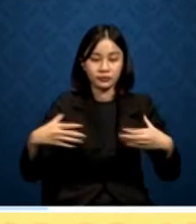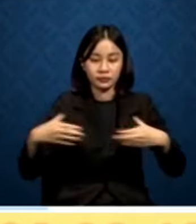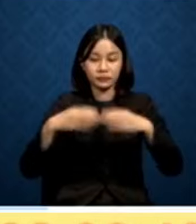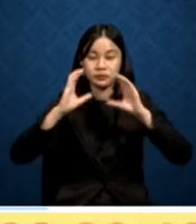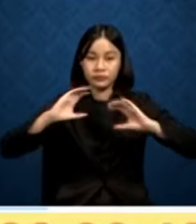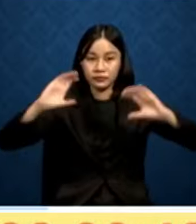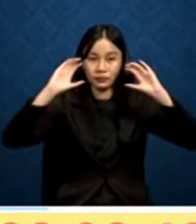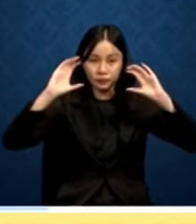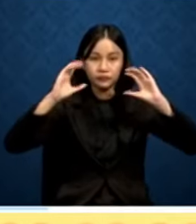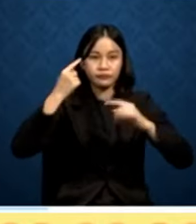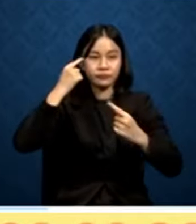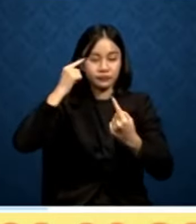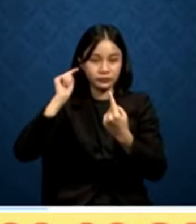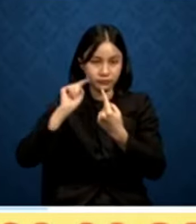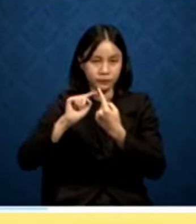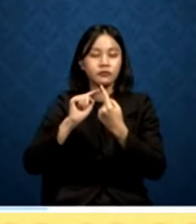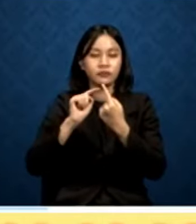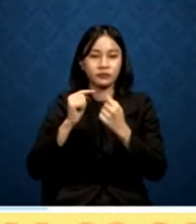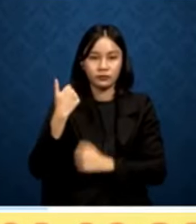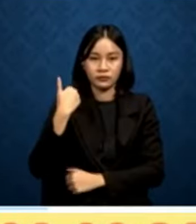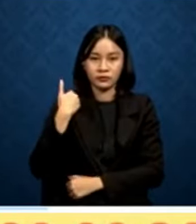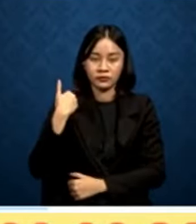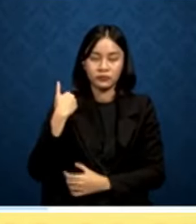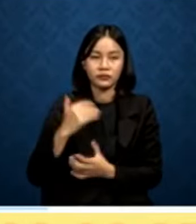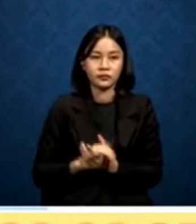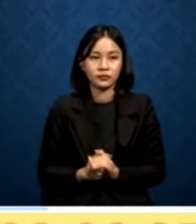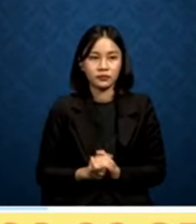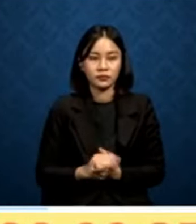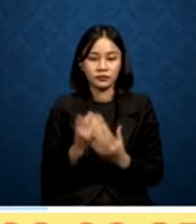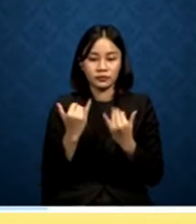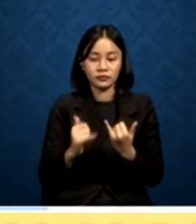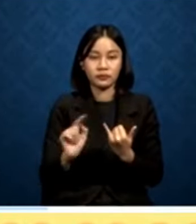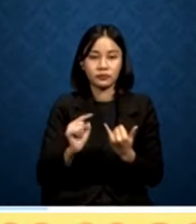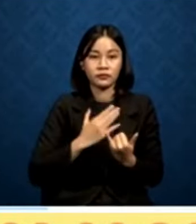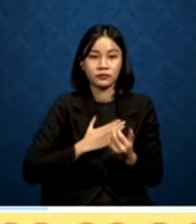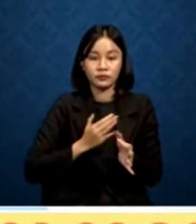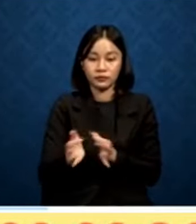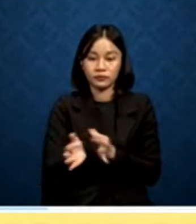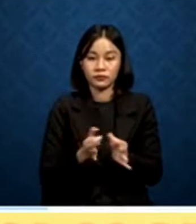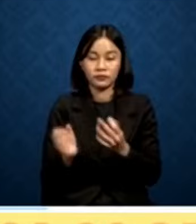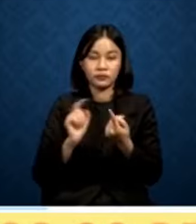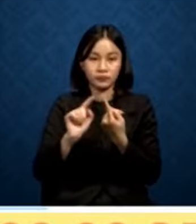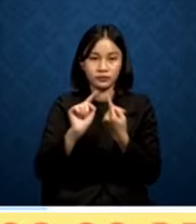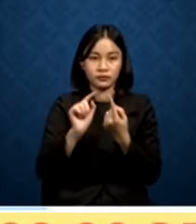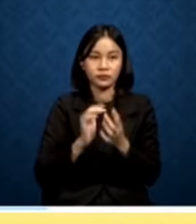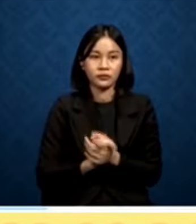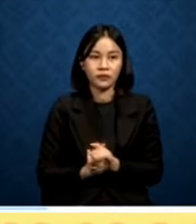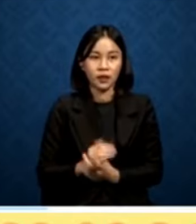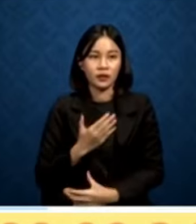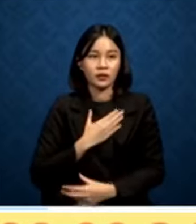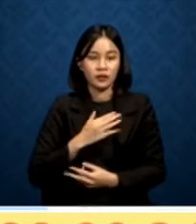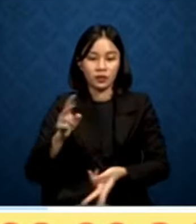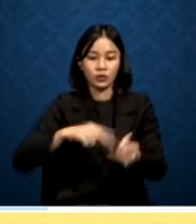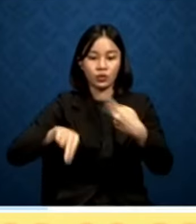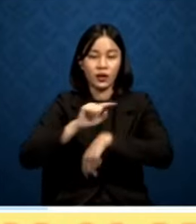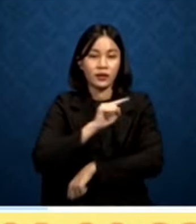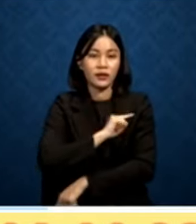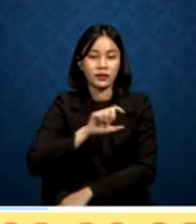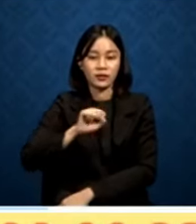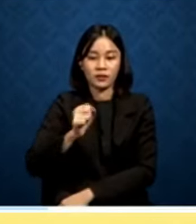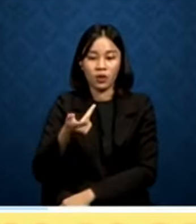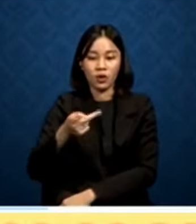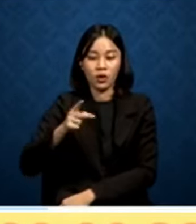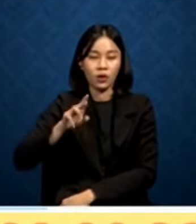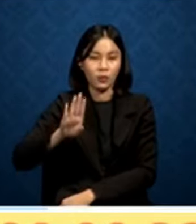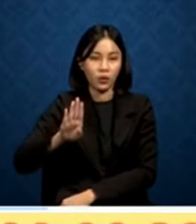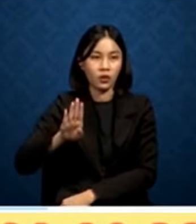เราจะ Tribe เป็isi kindเราē้น จะใหส่นที่ protestingolaวีโขอบอรองเราถื